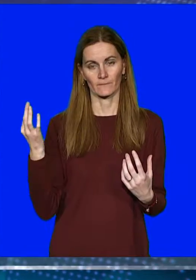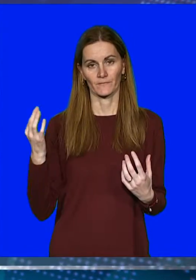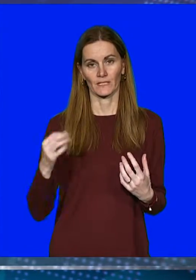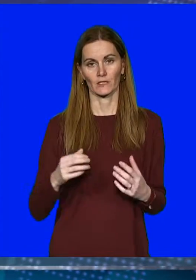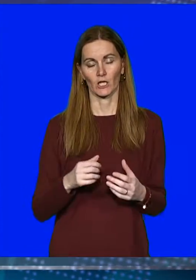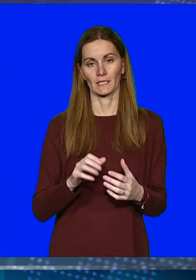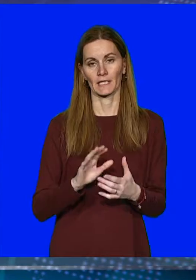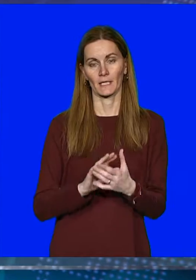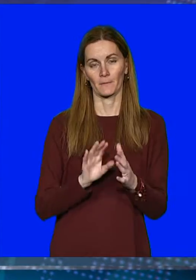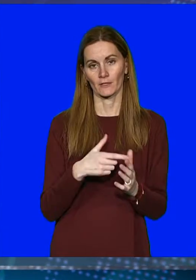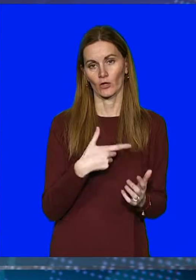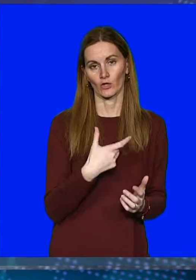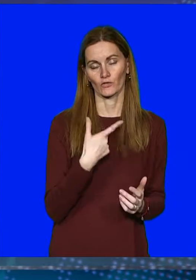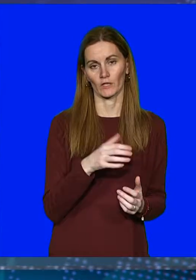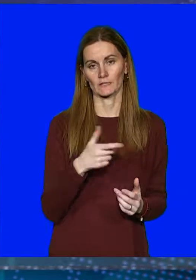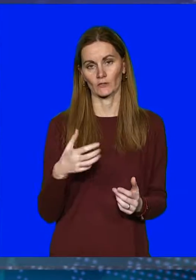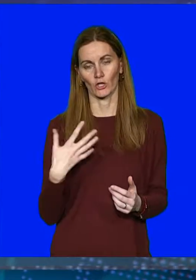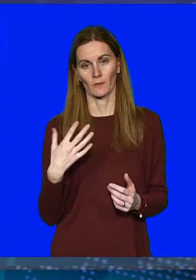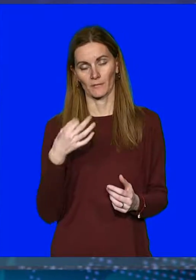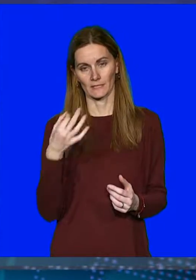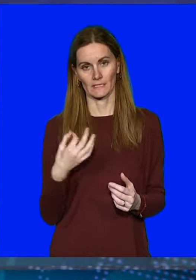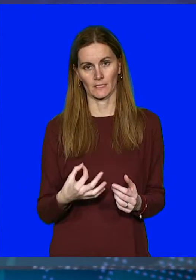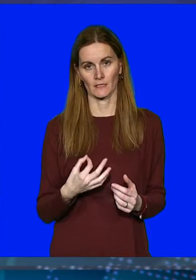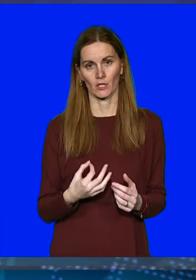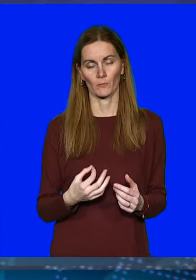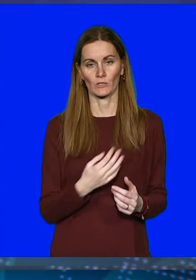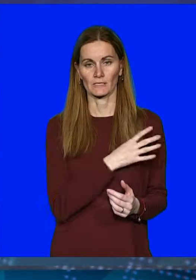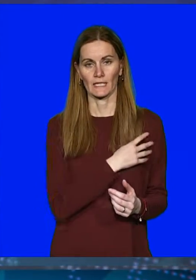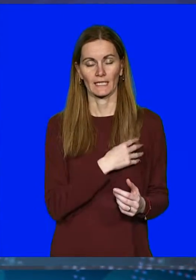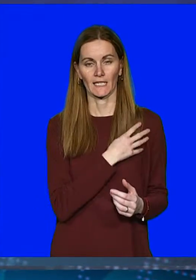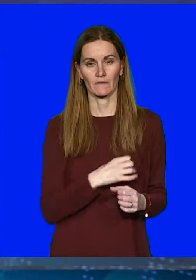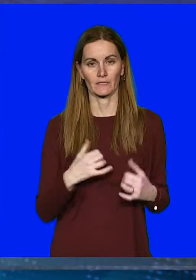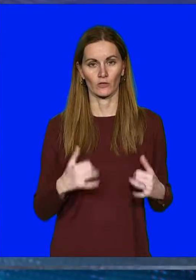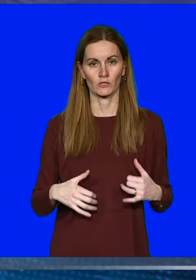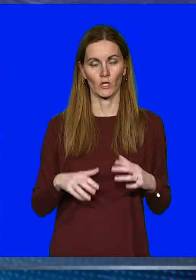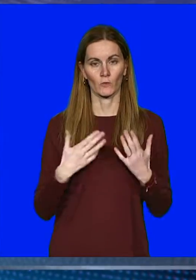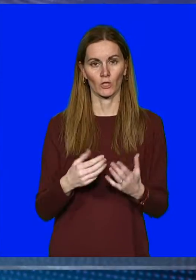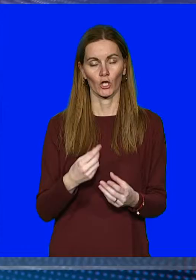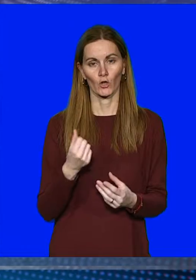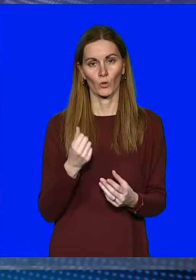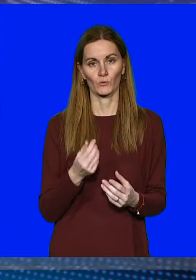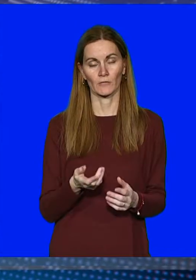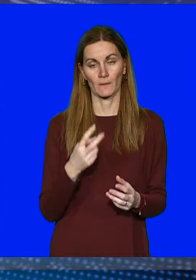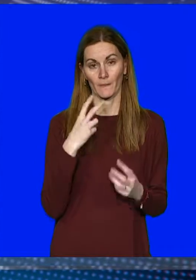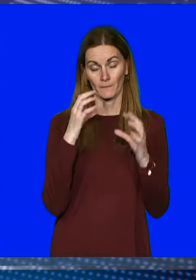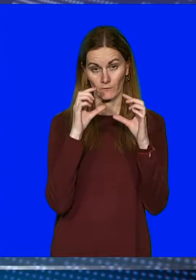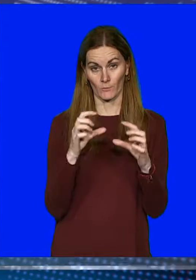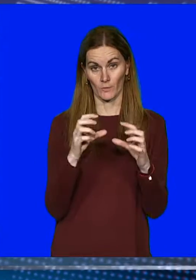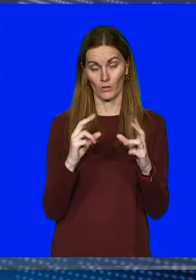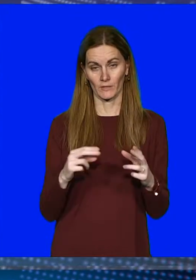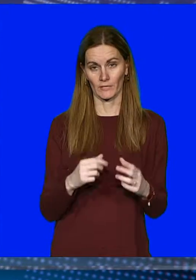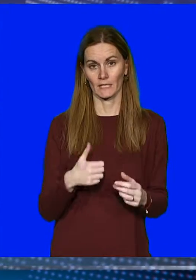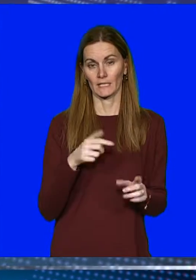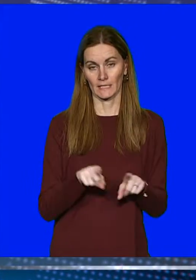cijene već u prvim danima očekivano padaju od 20 do 50%. Iz Hrvatske gospodarske komore upozoravaju kupce da prije